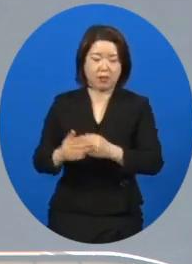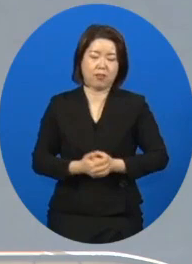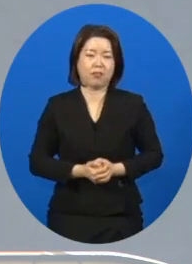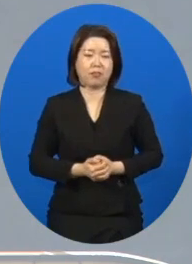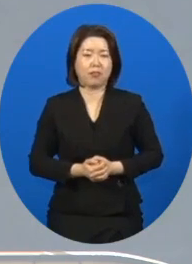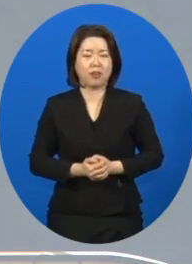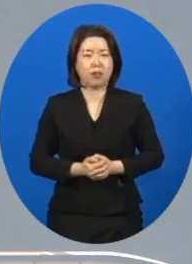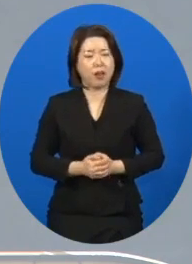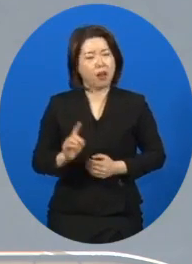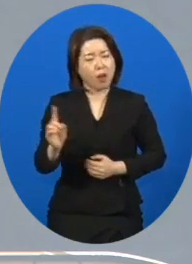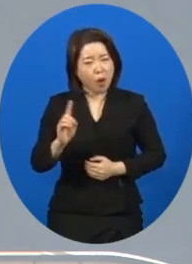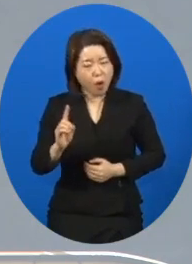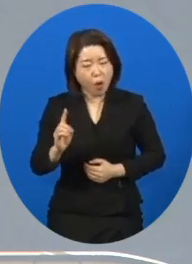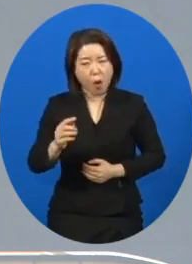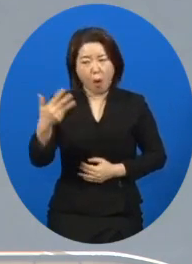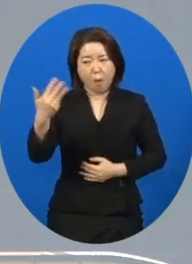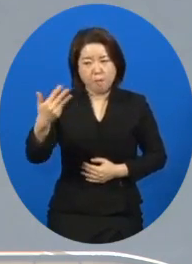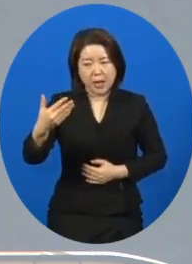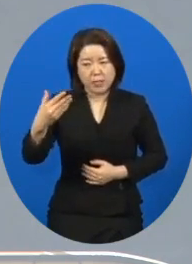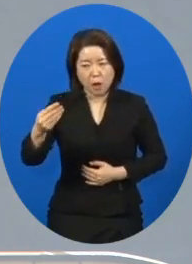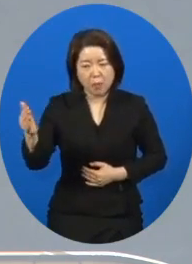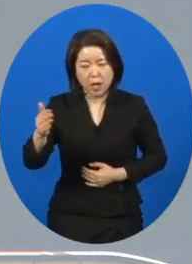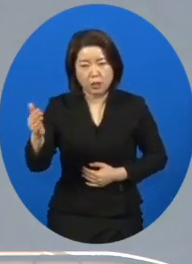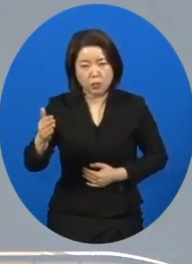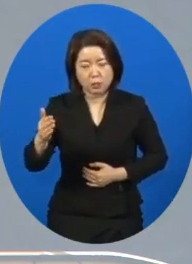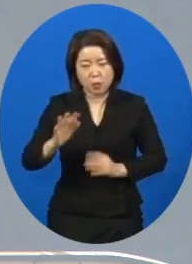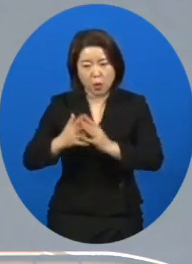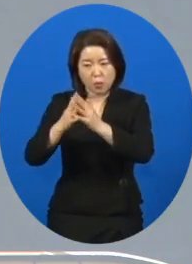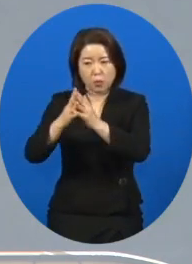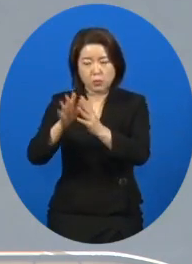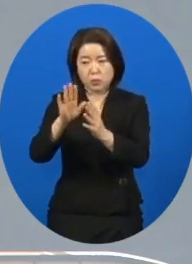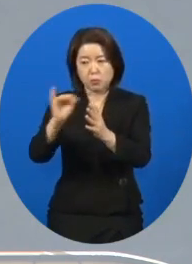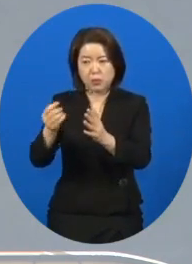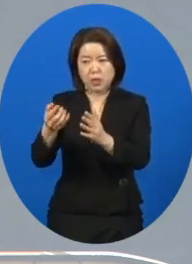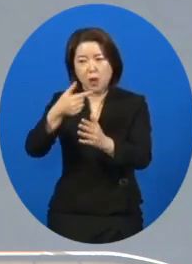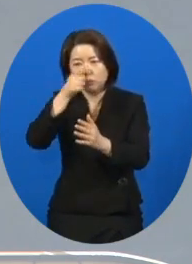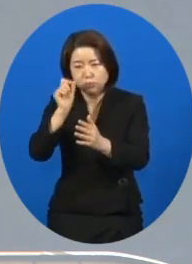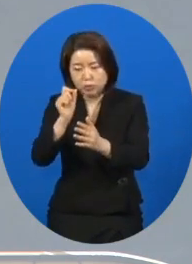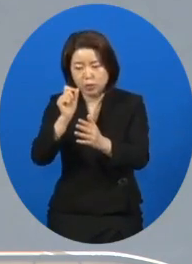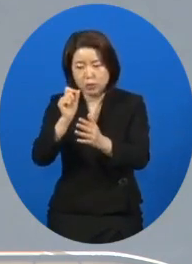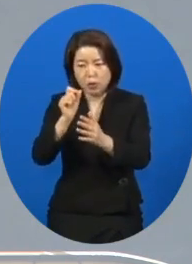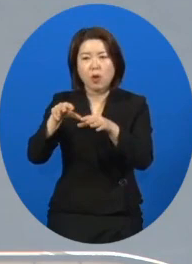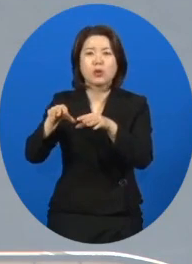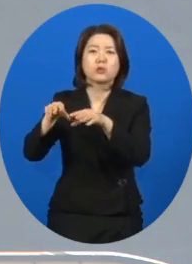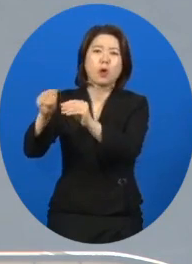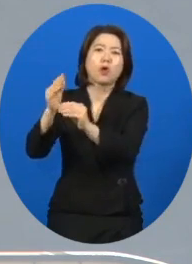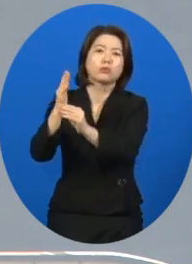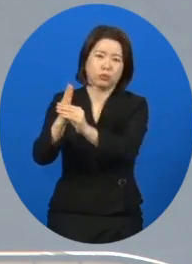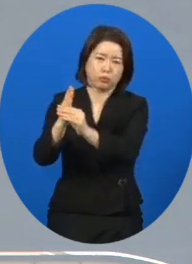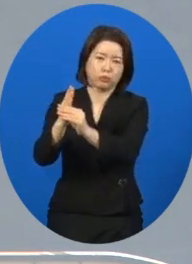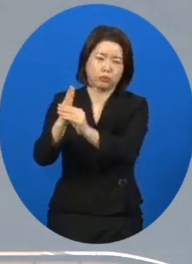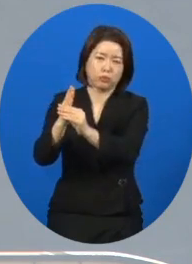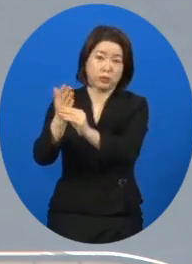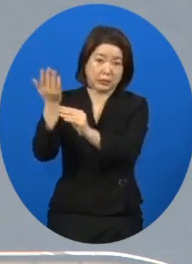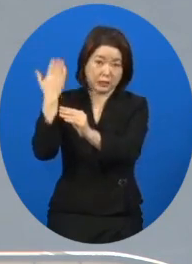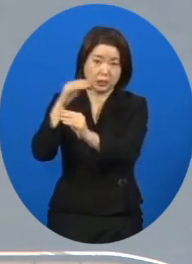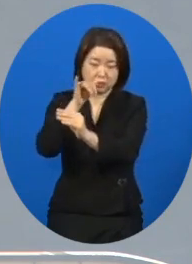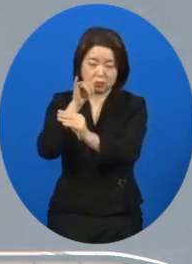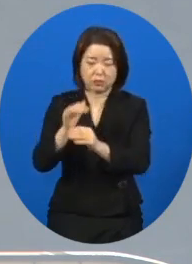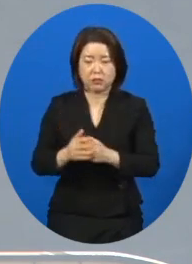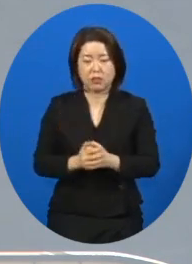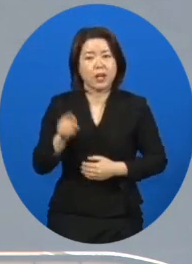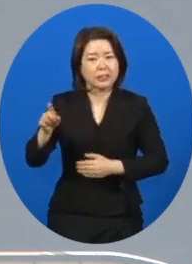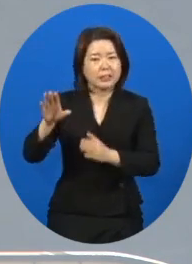한 8천만 원 정도의 건축비가 모자라서 건축 중단이 되어버리고 말았습니다.